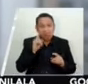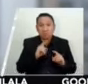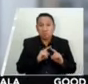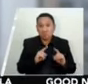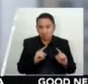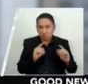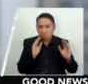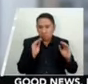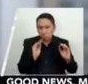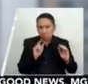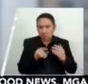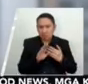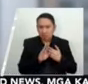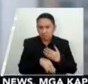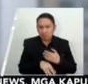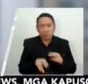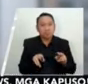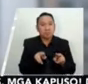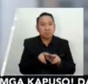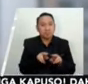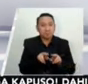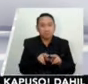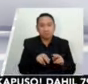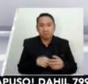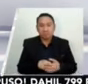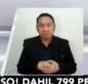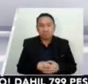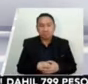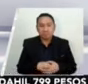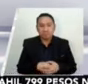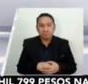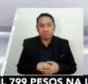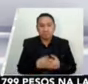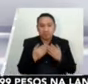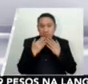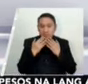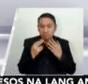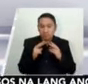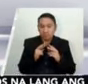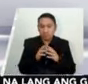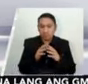normal ang signal dito. Emil, maraming salamat, Joseph Morong.